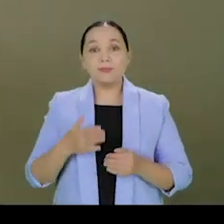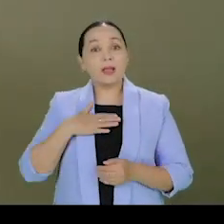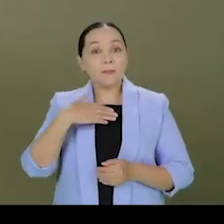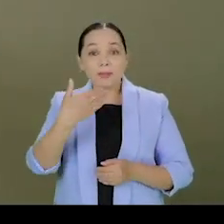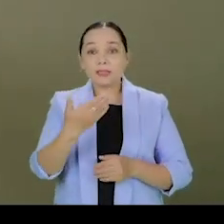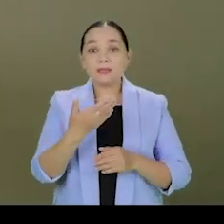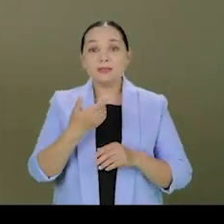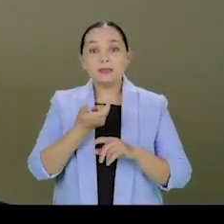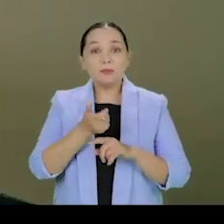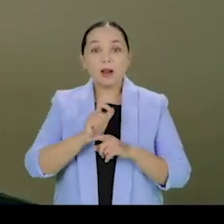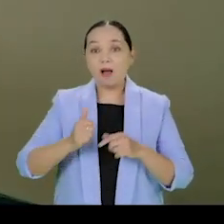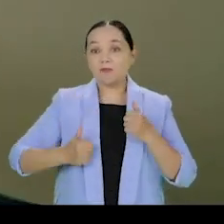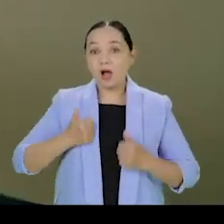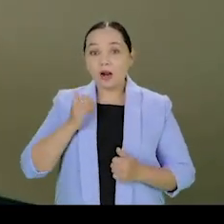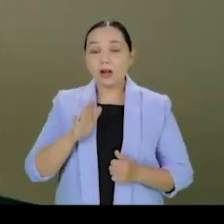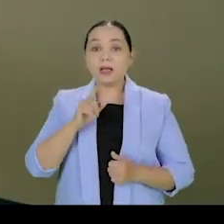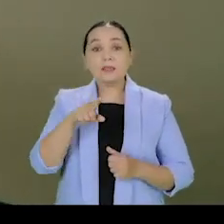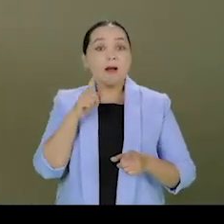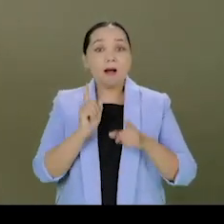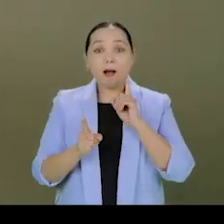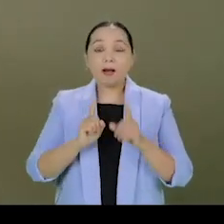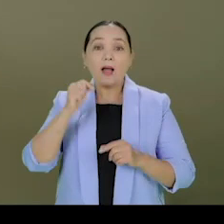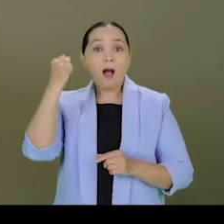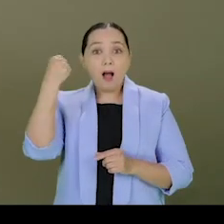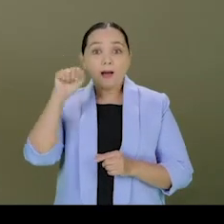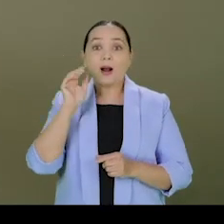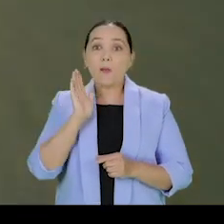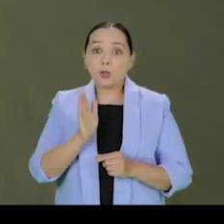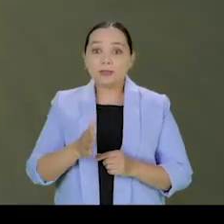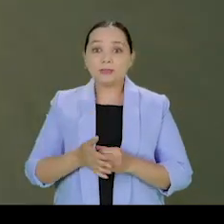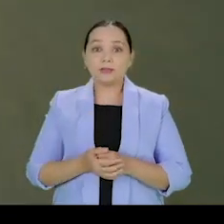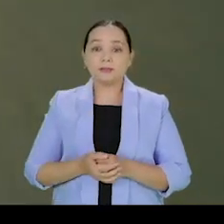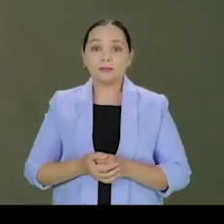Men siz bilan faxrlanaman. Siz haqiqiy qahramonsiz.